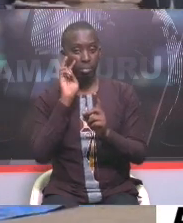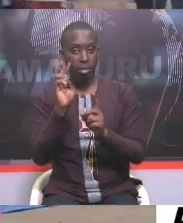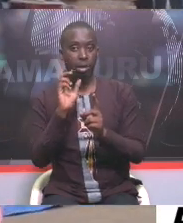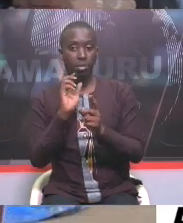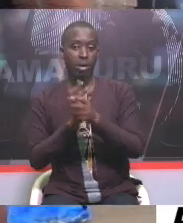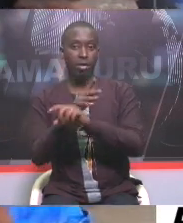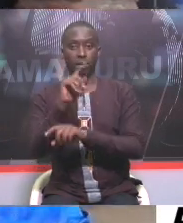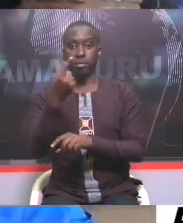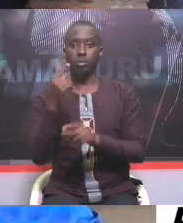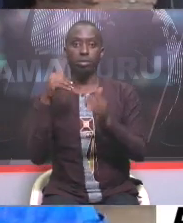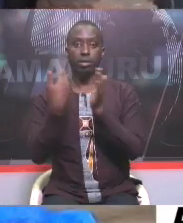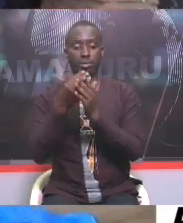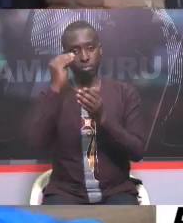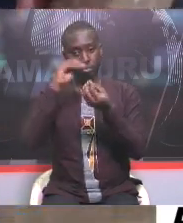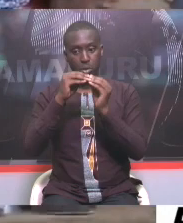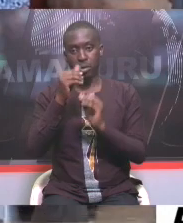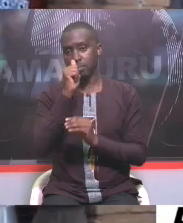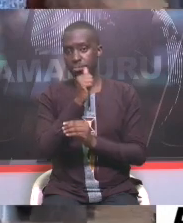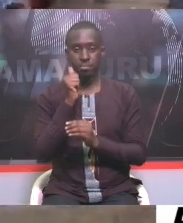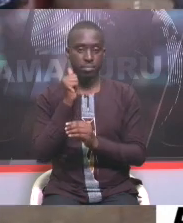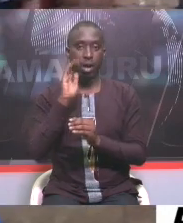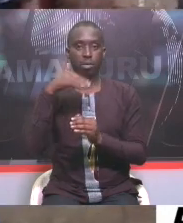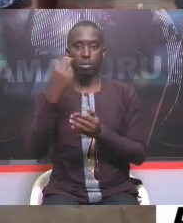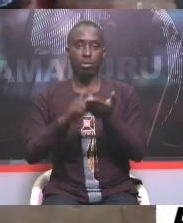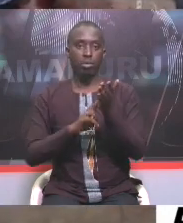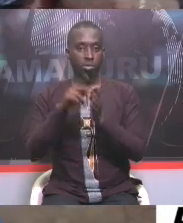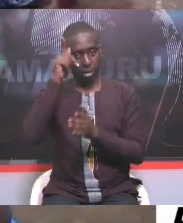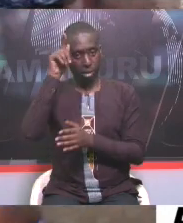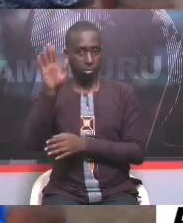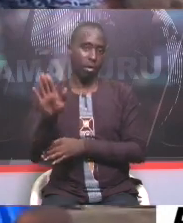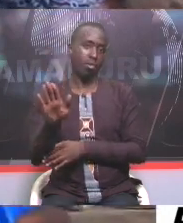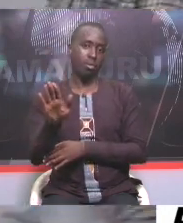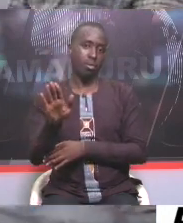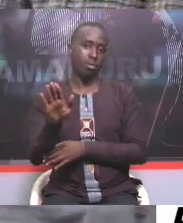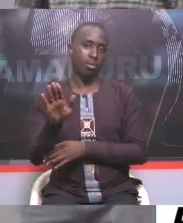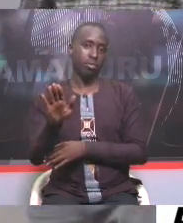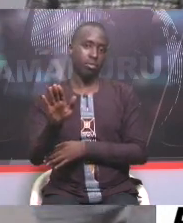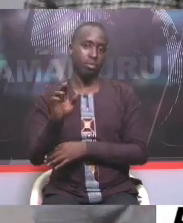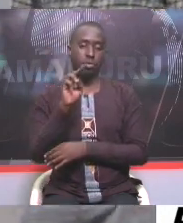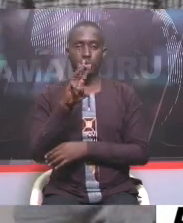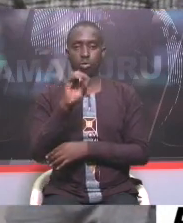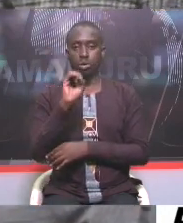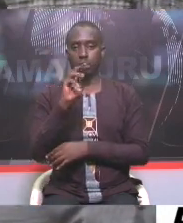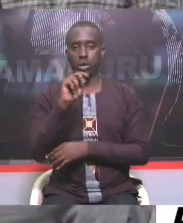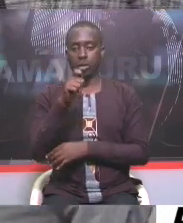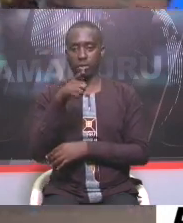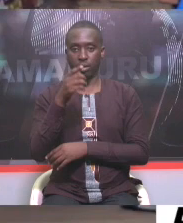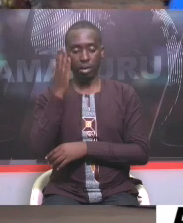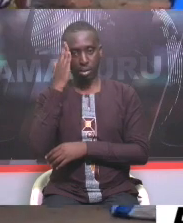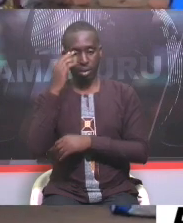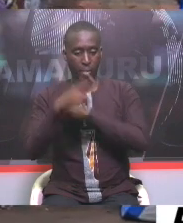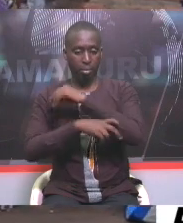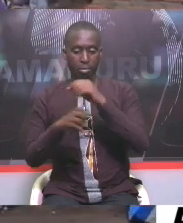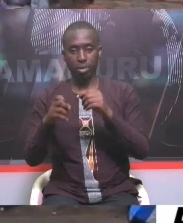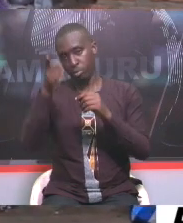imwe kugeza igihe bafatiye umubare we w'ibanga, ahasigaye bakoresha ubwenge bwabo. Uwineza ngo yagiye kumenya ko bamwibye